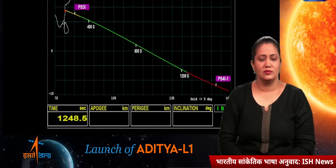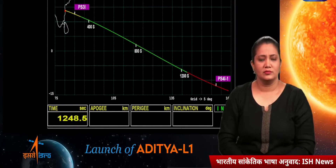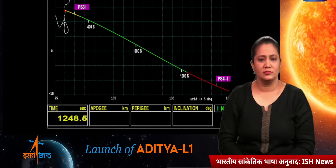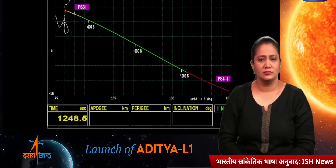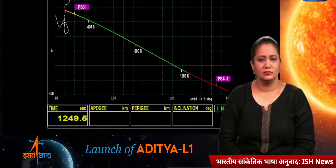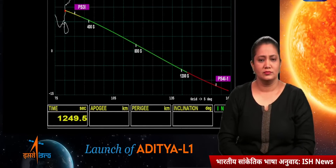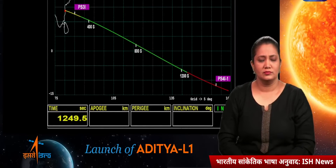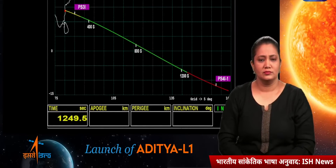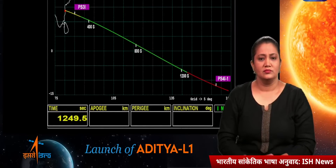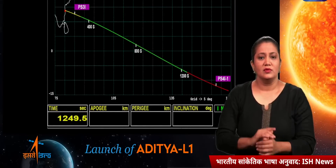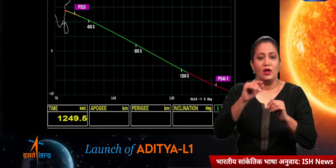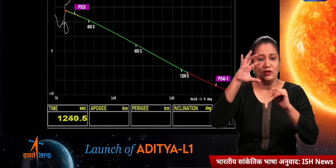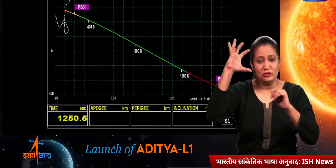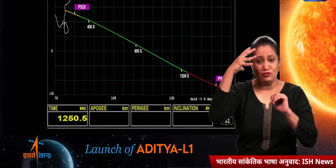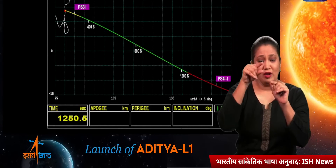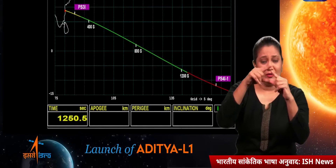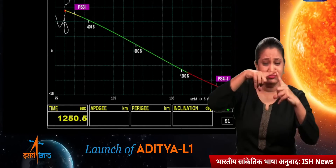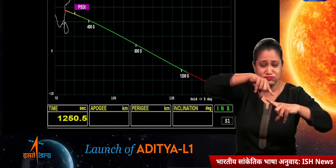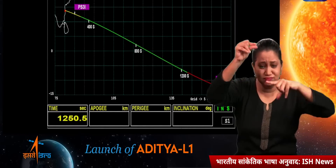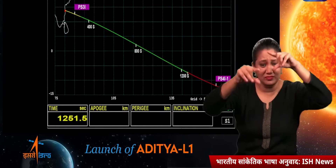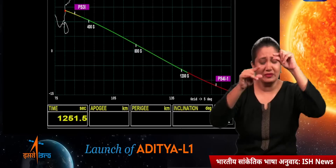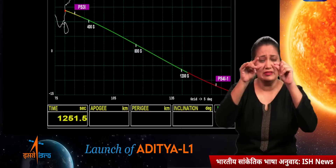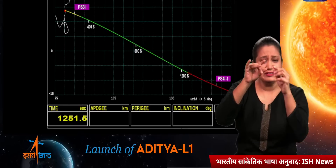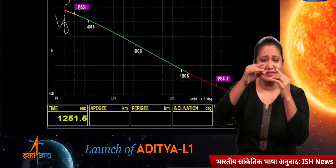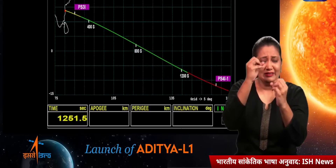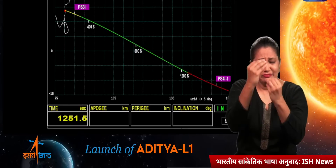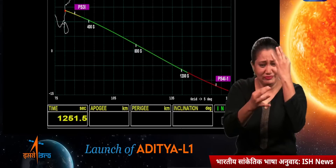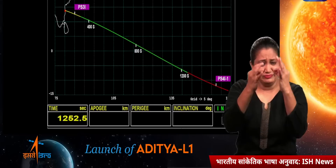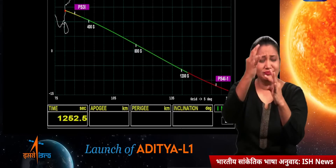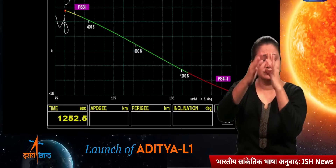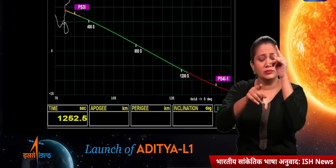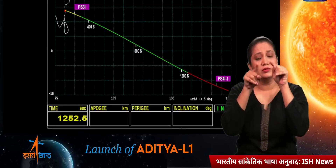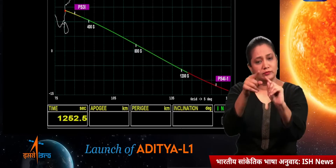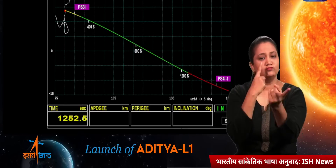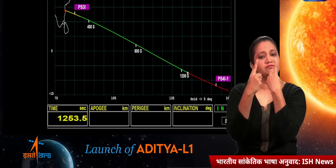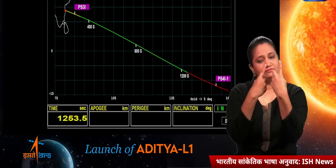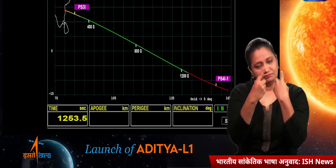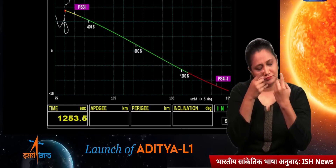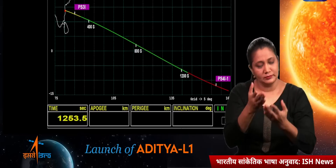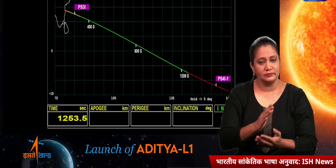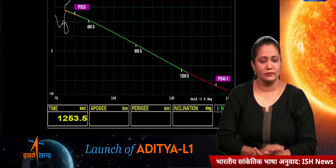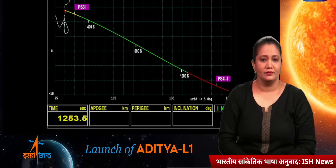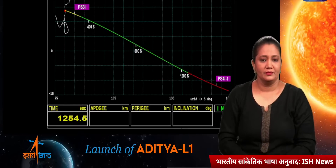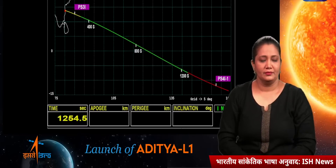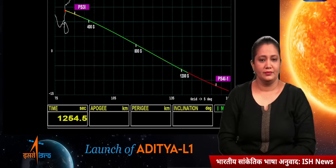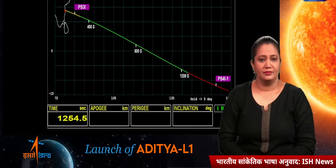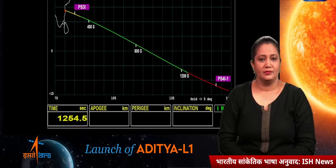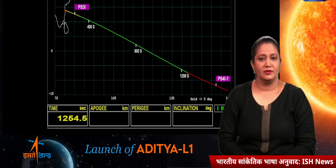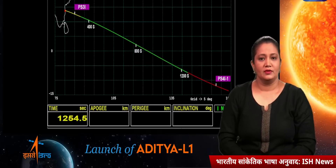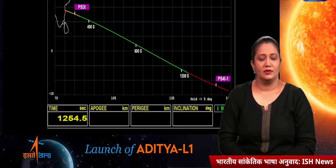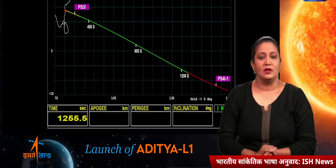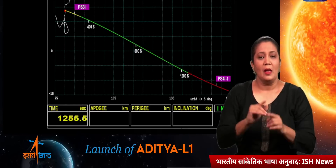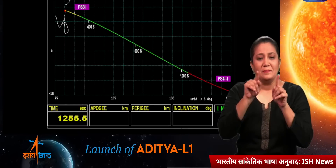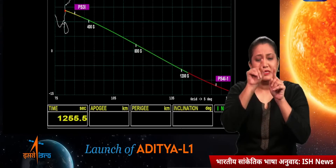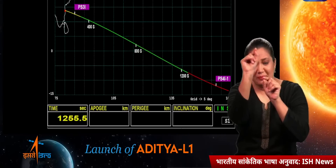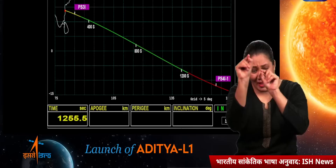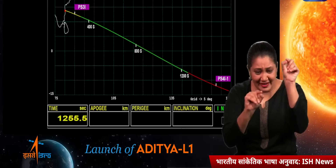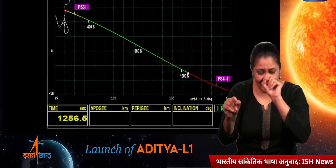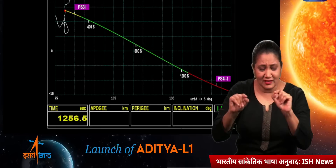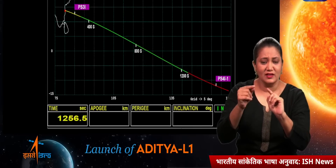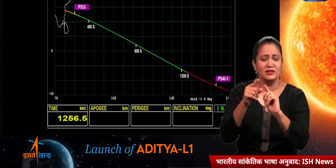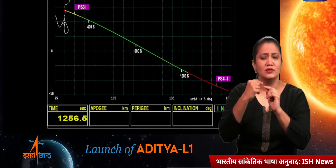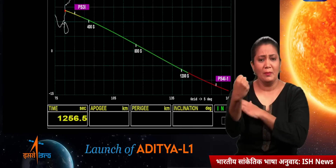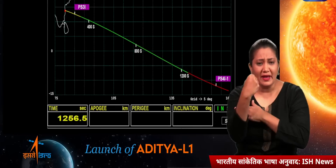अभिकल्पना सोलर फ्लेयर के अध्ययन के लिए की गई है। यथास्थिति निर्धार में आदित्य सोलर विंड पार्टिकल एक्सपेरिमेंट,